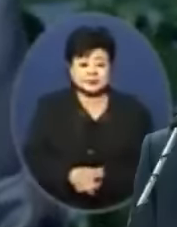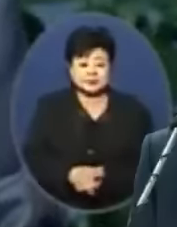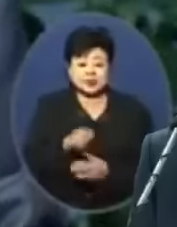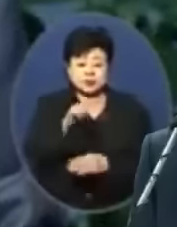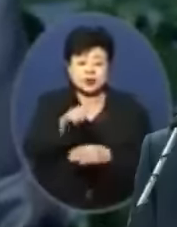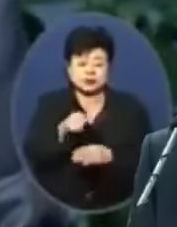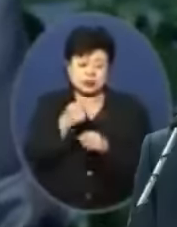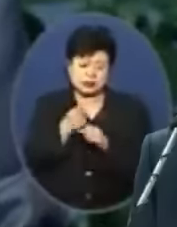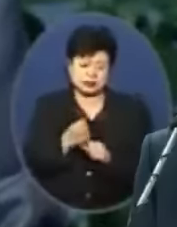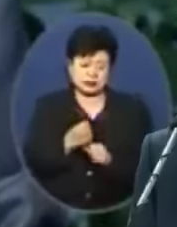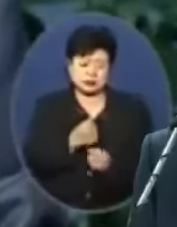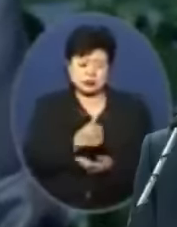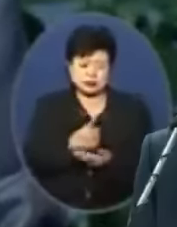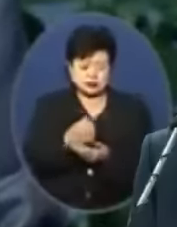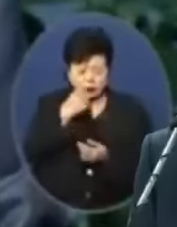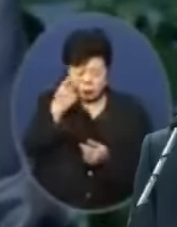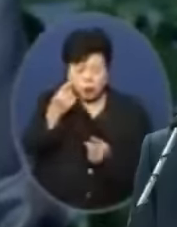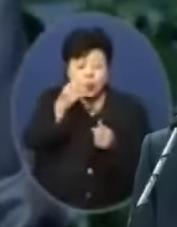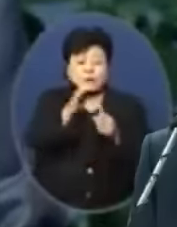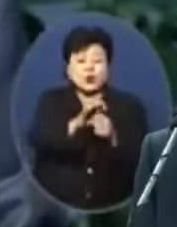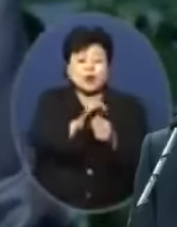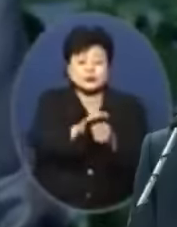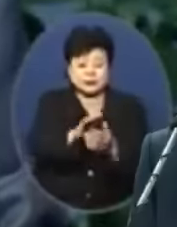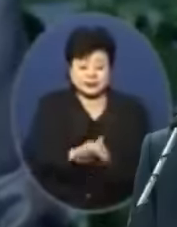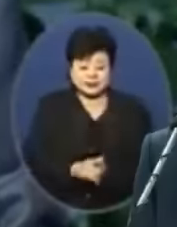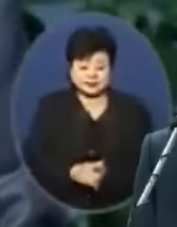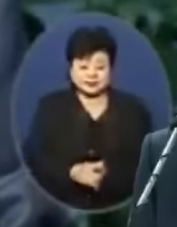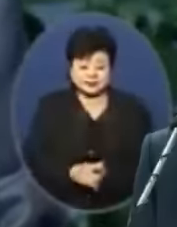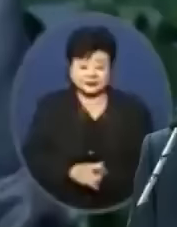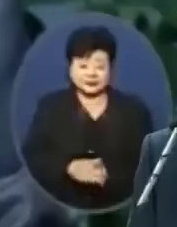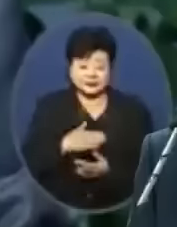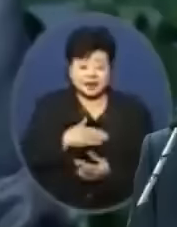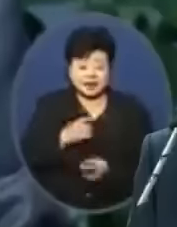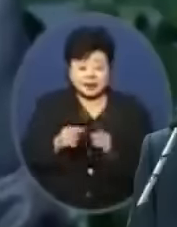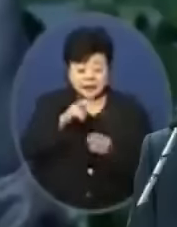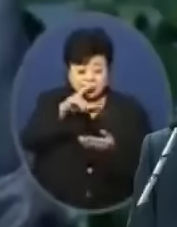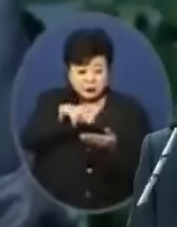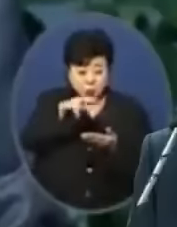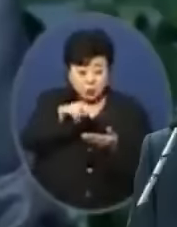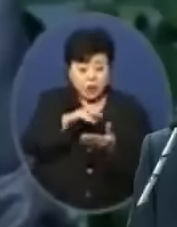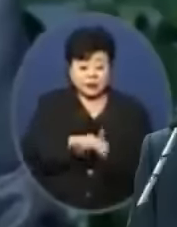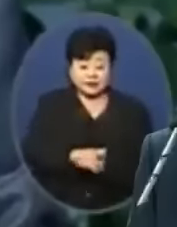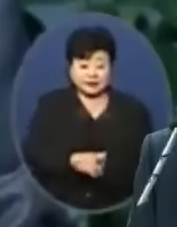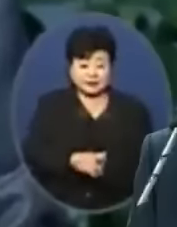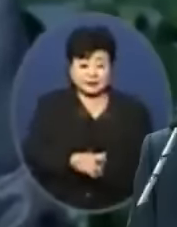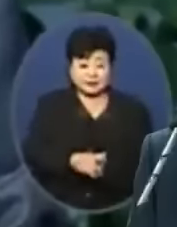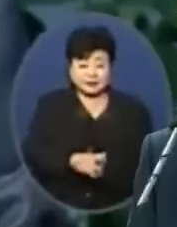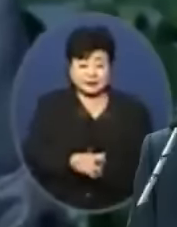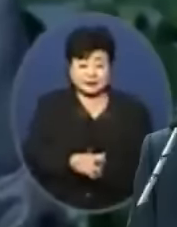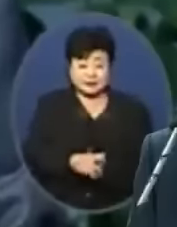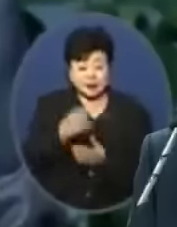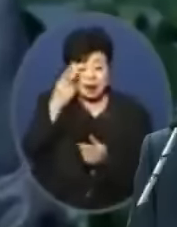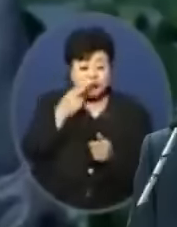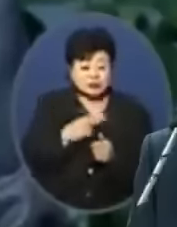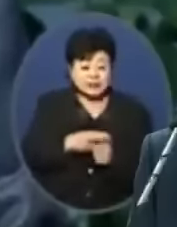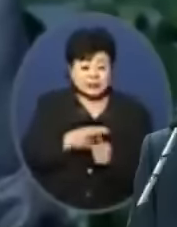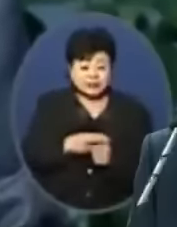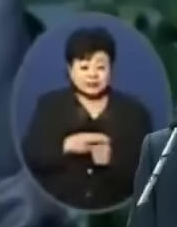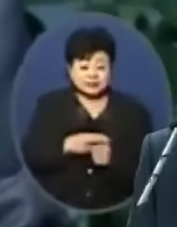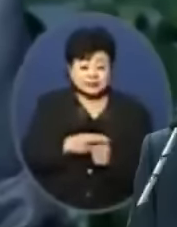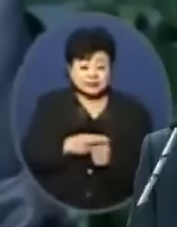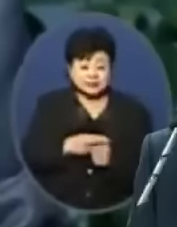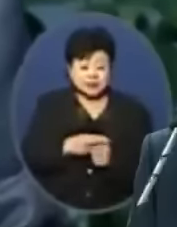계셔서 여러분의 보호자가 되어주시는 것입니다. 나는 성경을 읽어보면 사도 바울